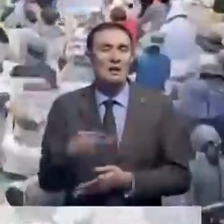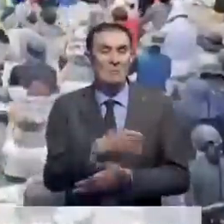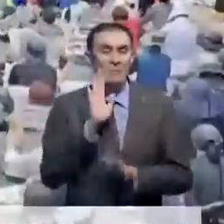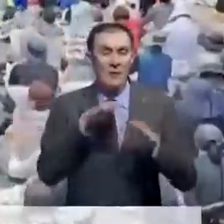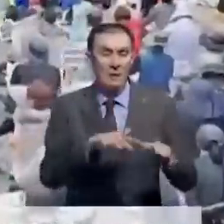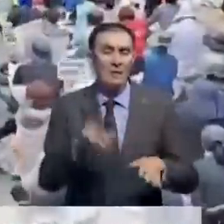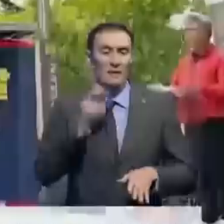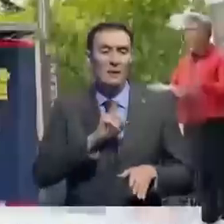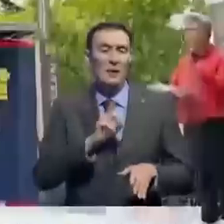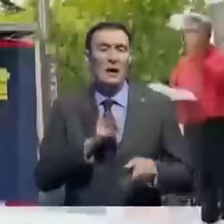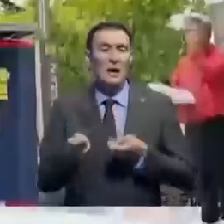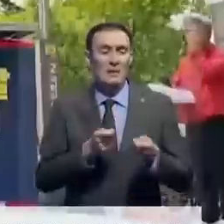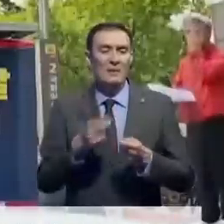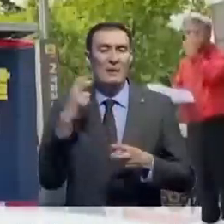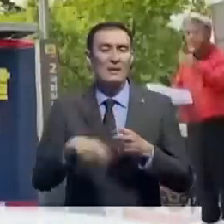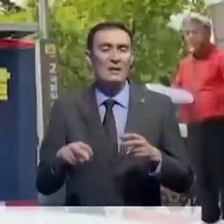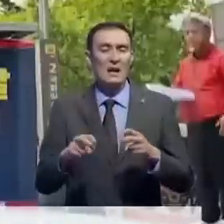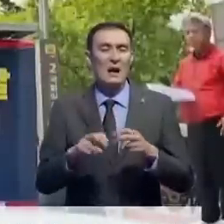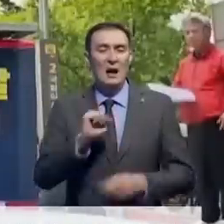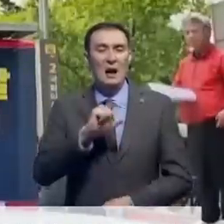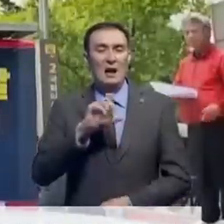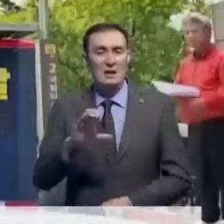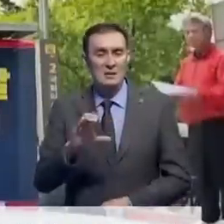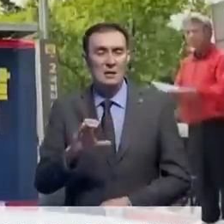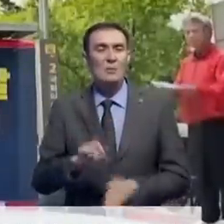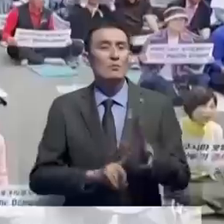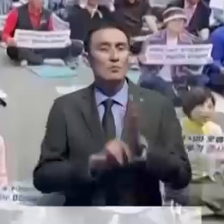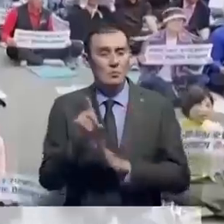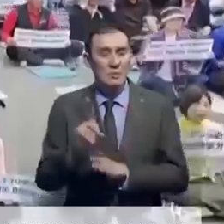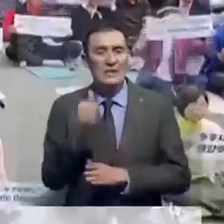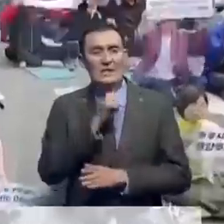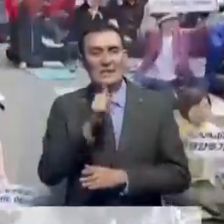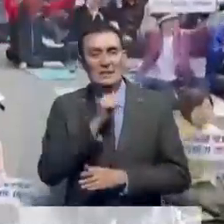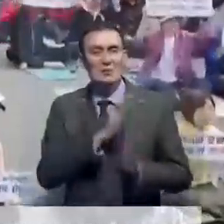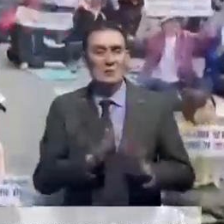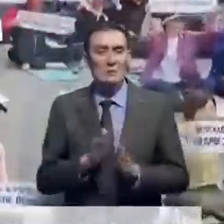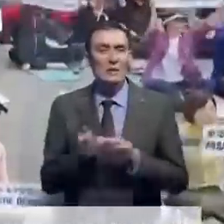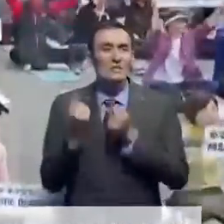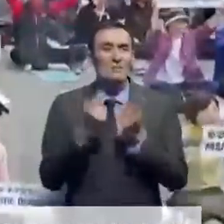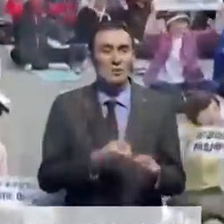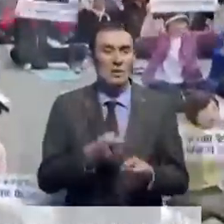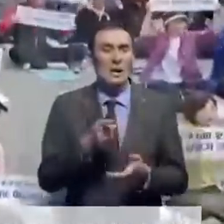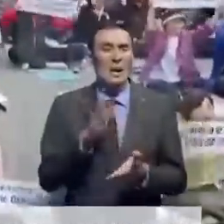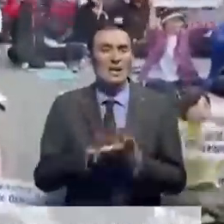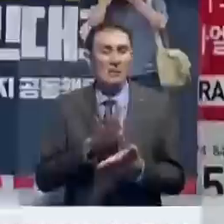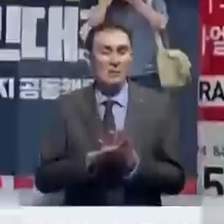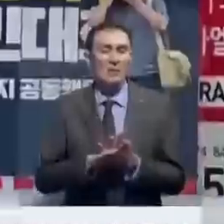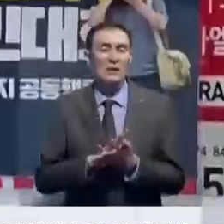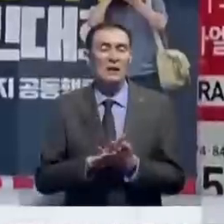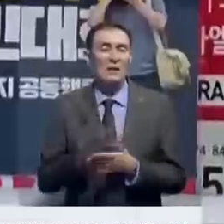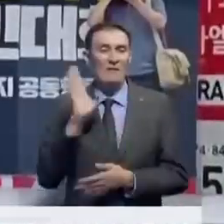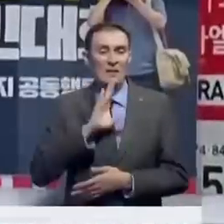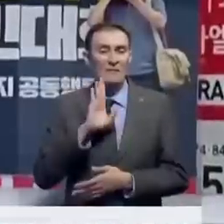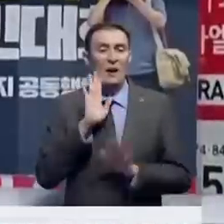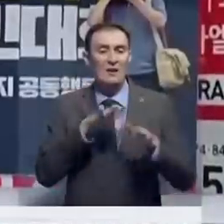тем временем оператор аварийной АЭС Фукусима Таити уже приступил к тестированию системы для сброса обработаны и